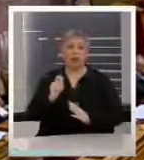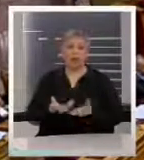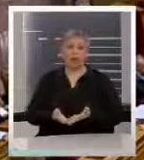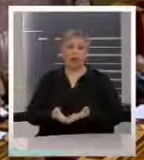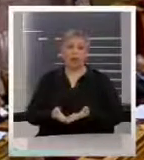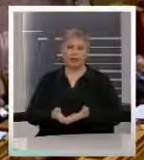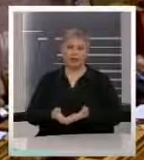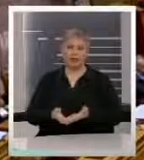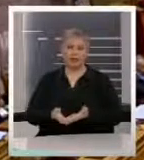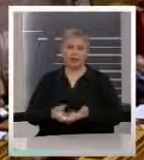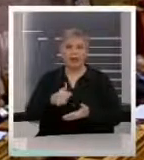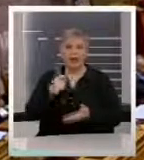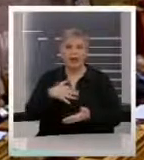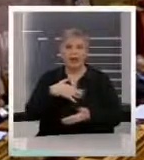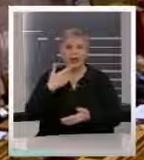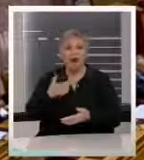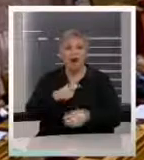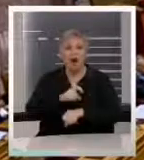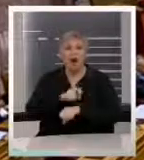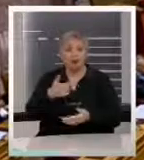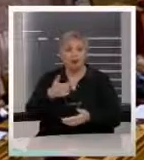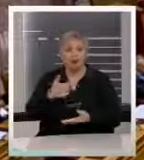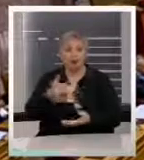Το διάλειμμα, αφού μιλάει τώρα.